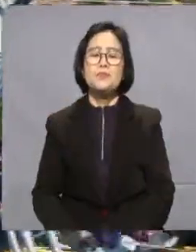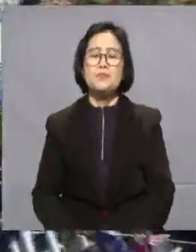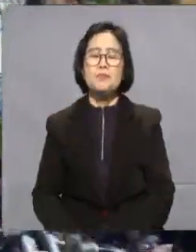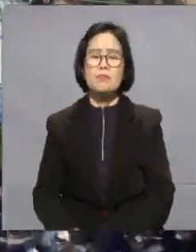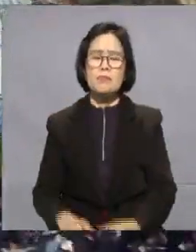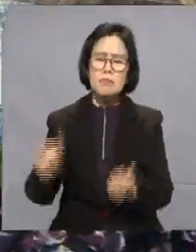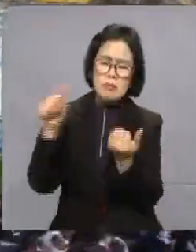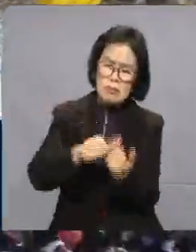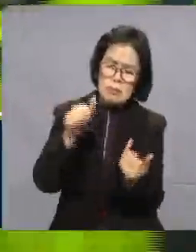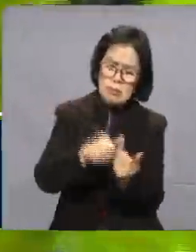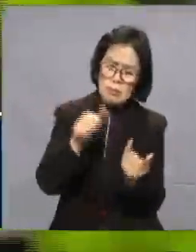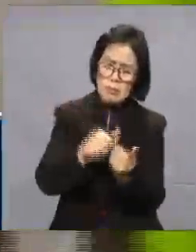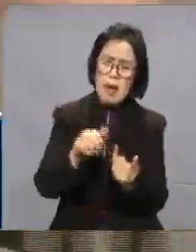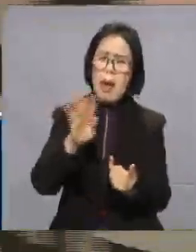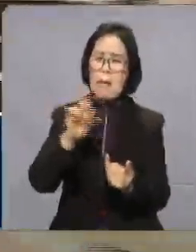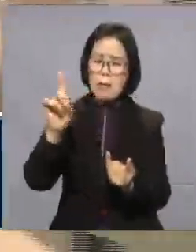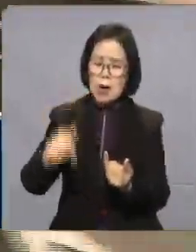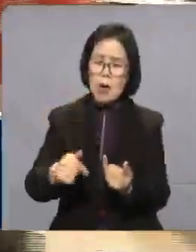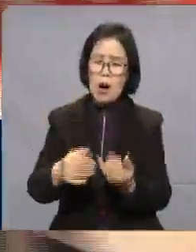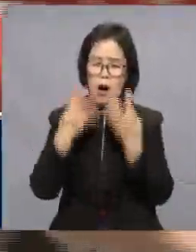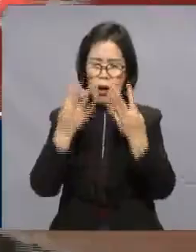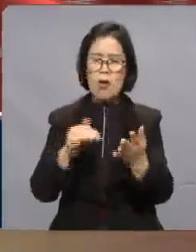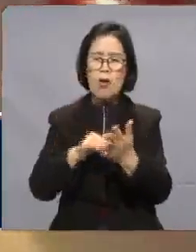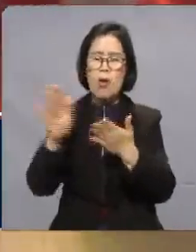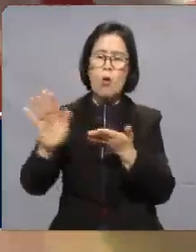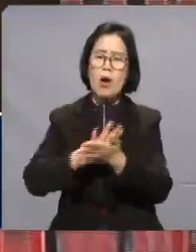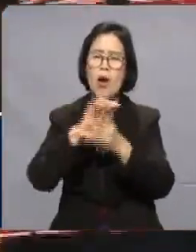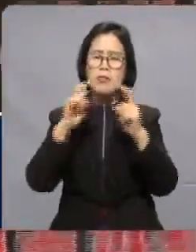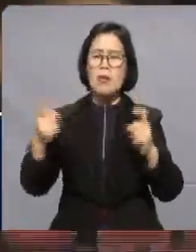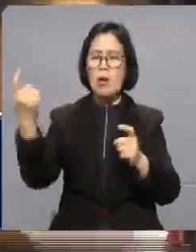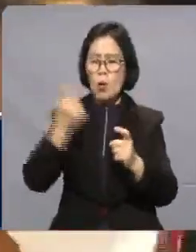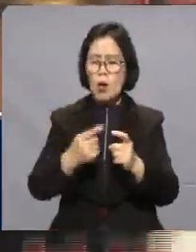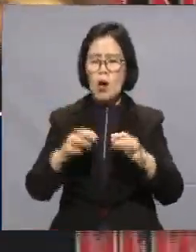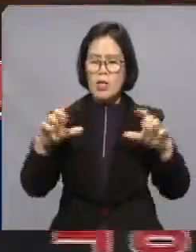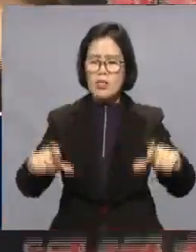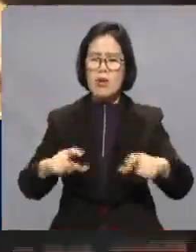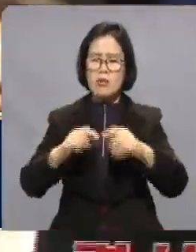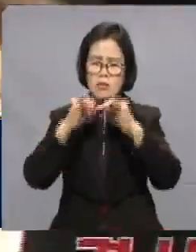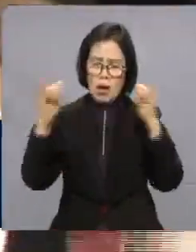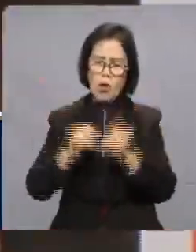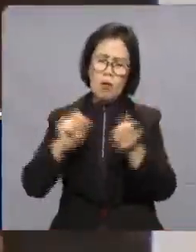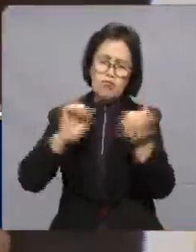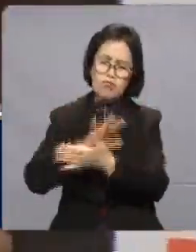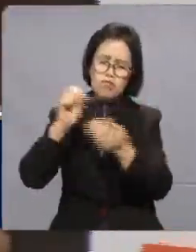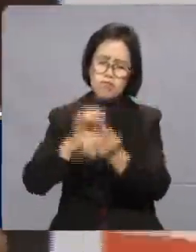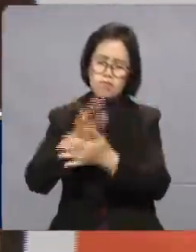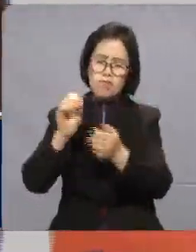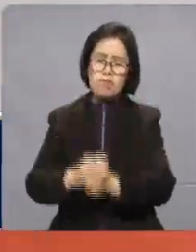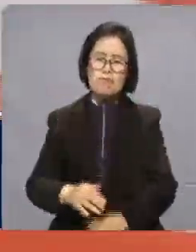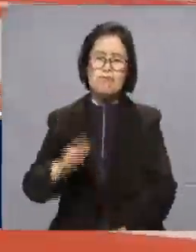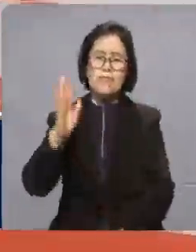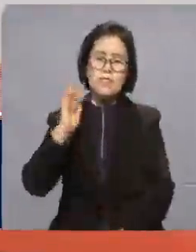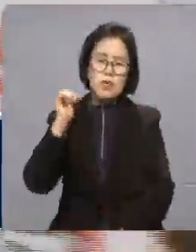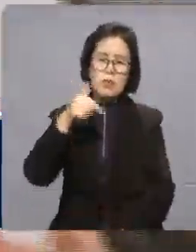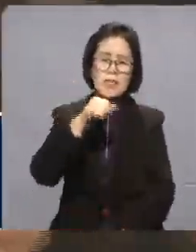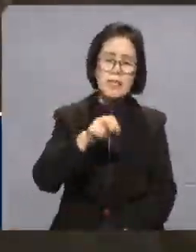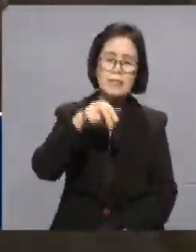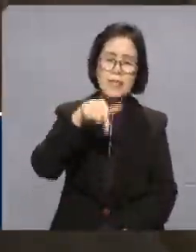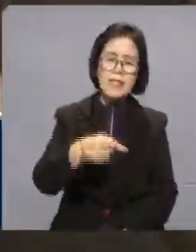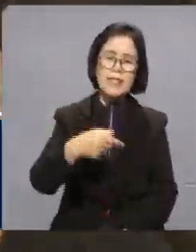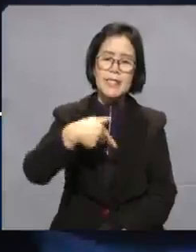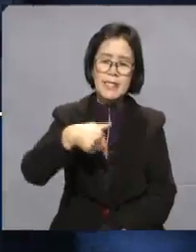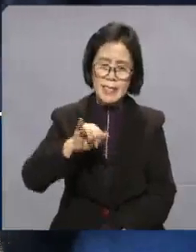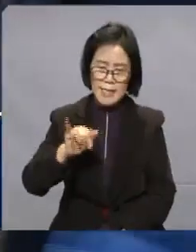연쇄 성폭행범 박병화가 출소뒤 화성으로 오면서 지역사회가 들끓었습니다. 의정부는 김근식,